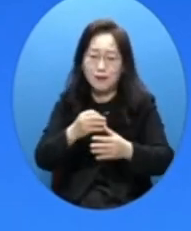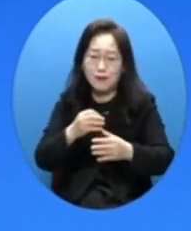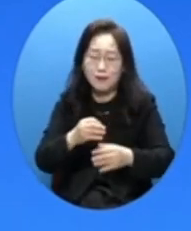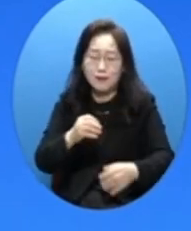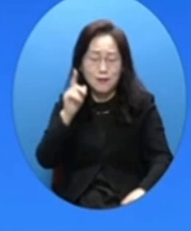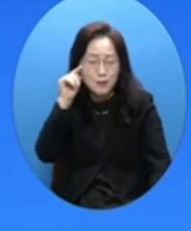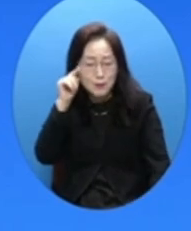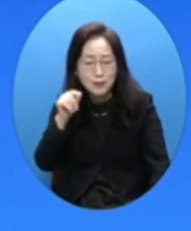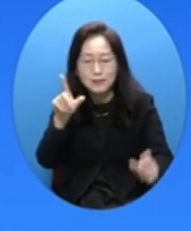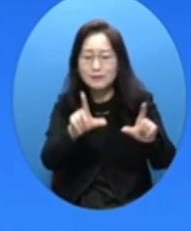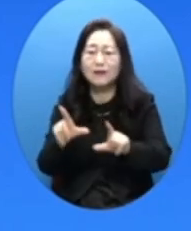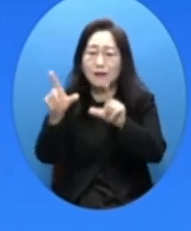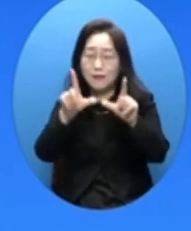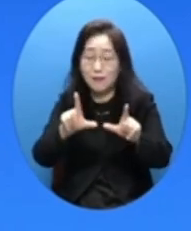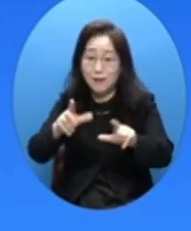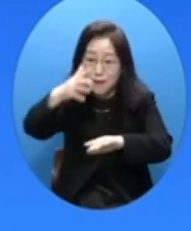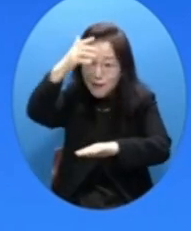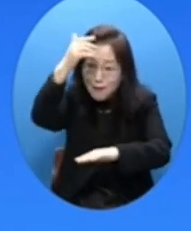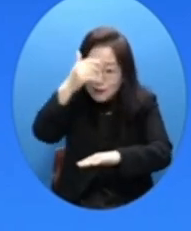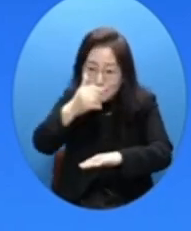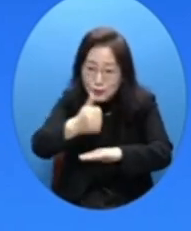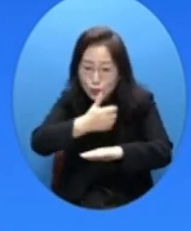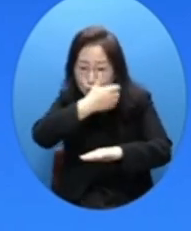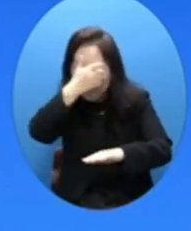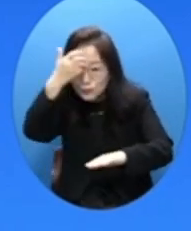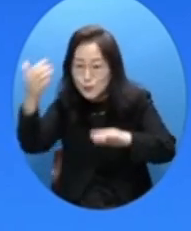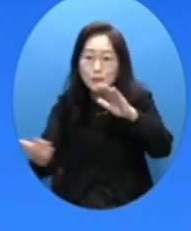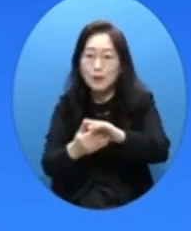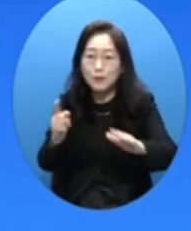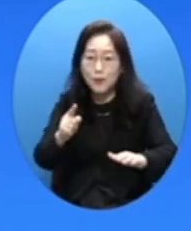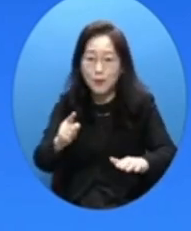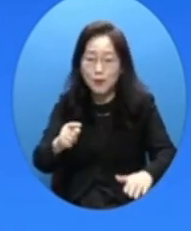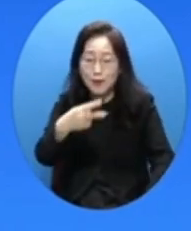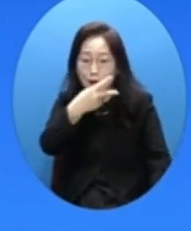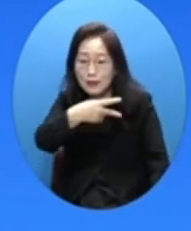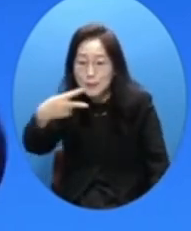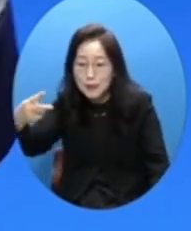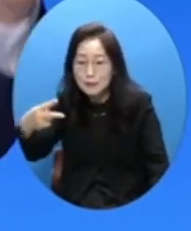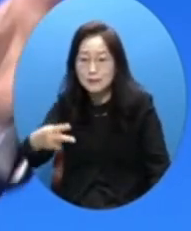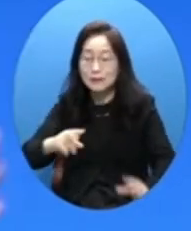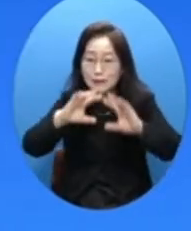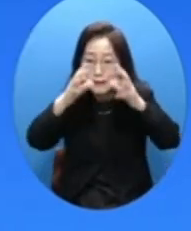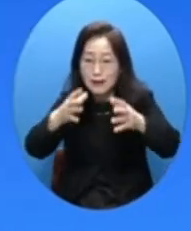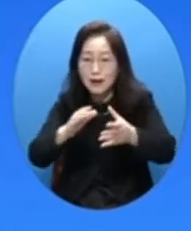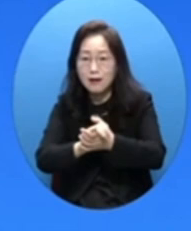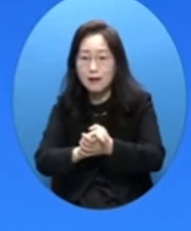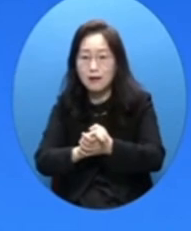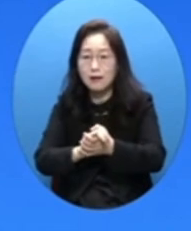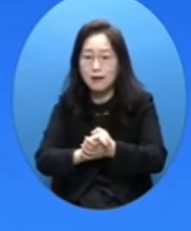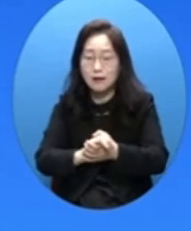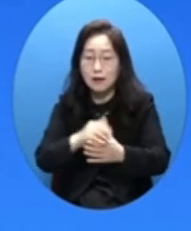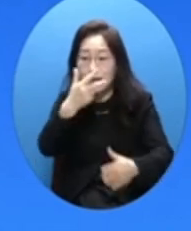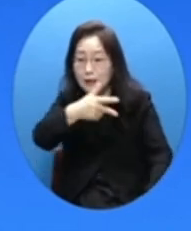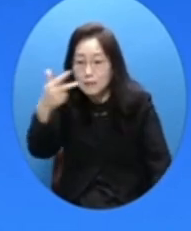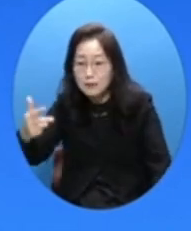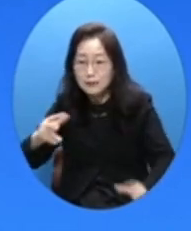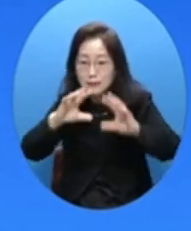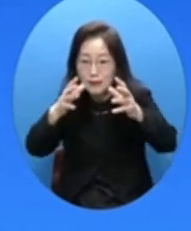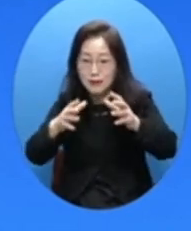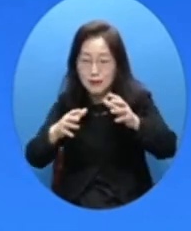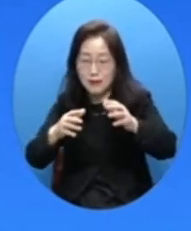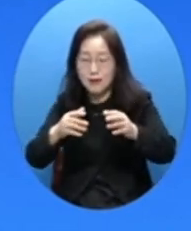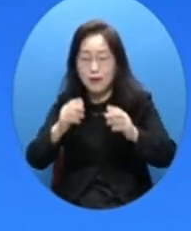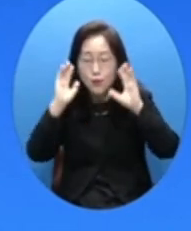보냈습니다 드디어 그의 꿈이 이루어져서 덴마크의 유학을 가게 되는데 단지 농업 선진국으로 잘 사는 덴마크 가기